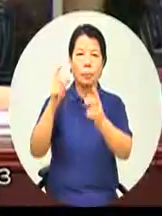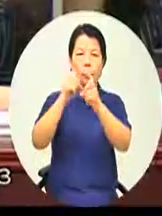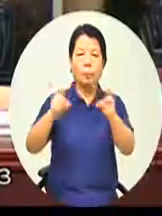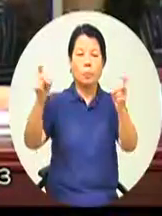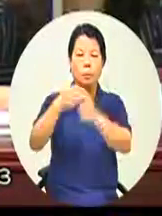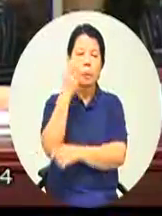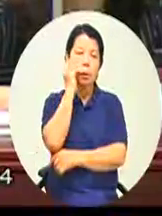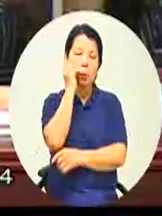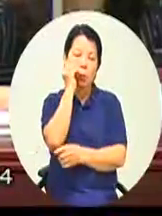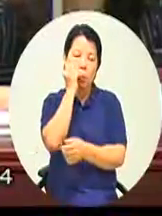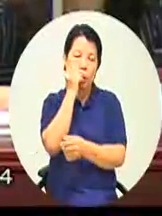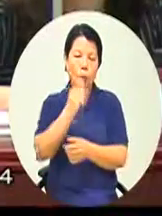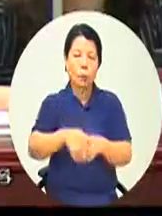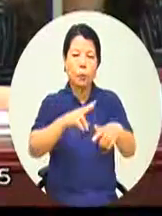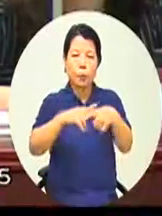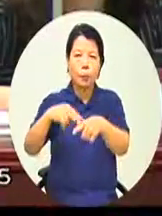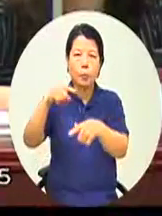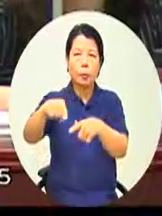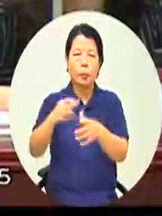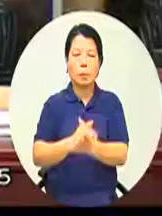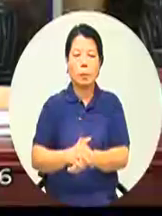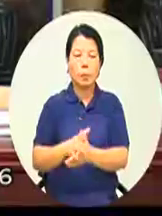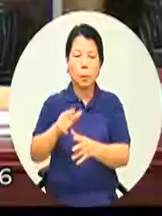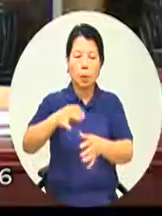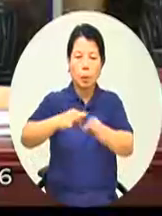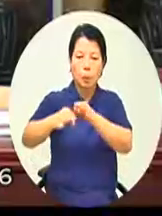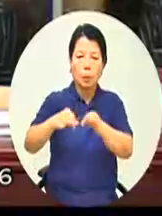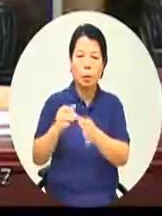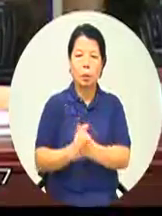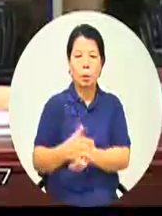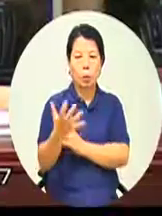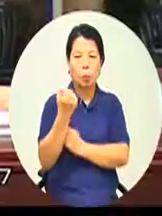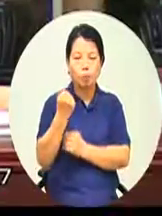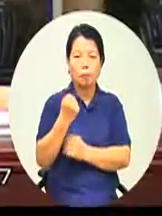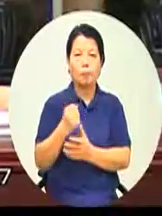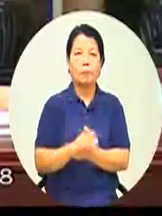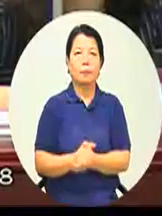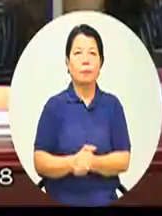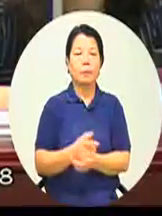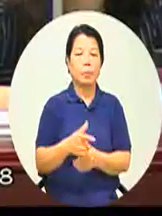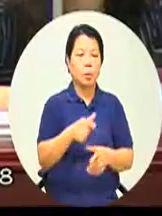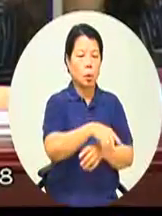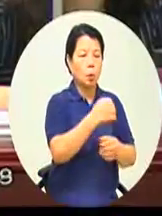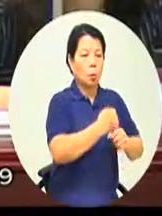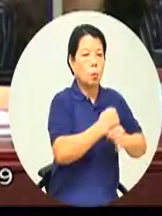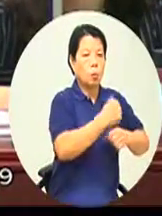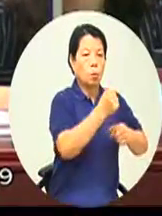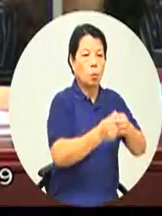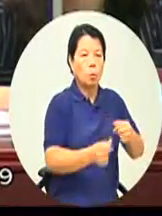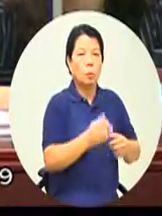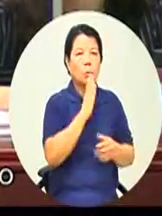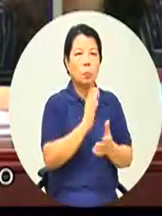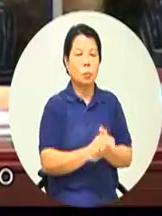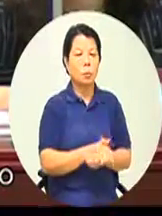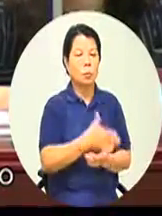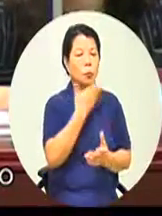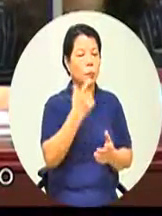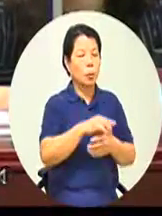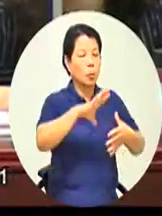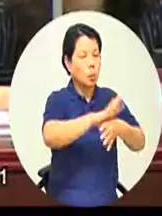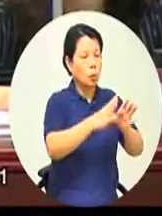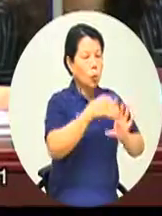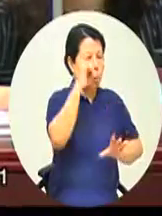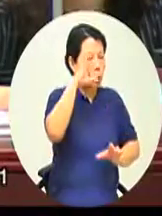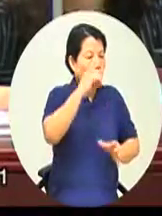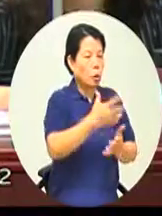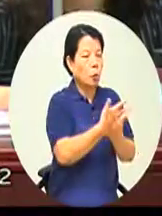光行销的一个模式哦，所以它的商业机制会较强，那博尔呢，其实它是在那福祉文创产业，还有艺